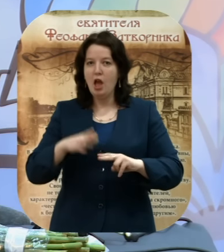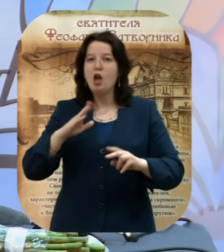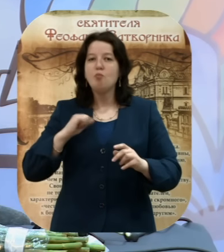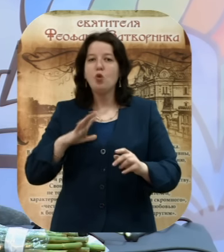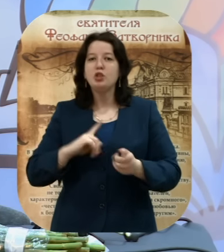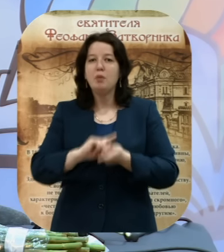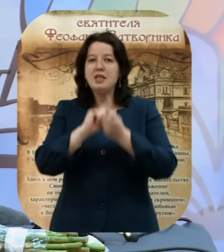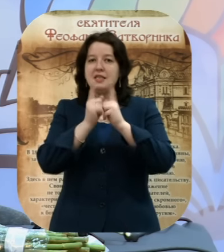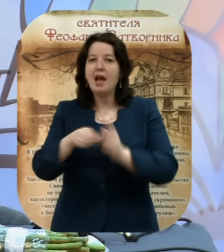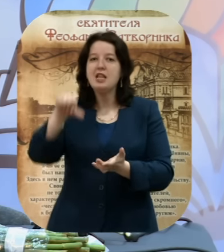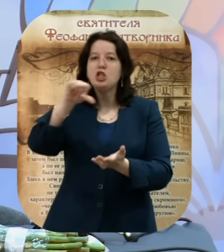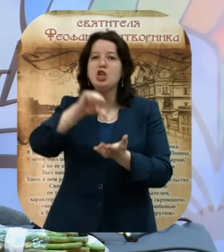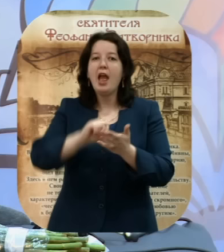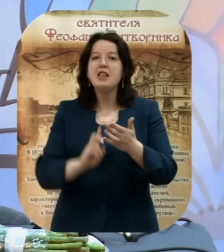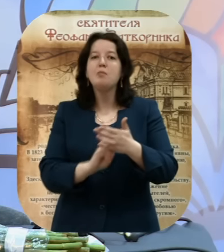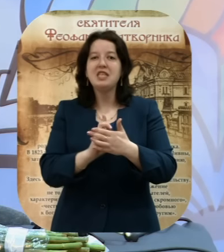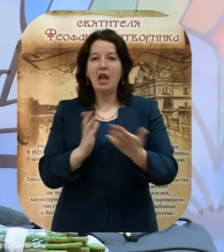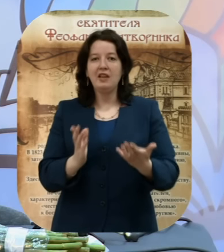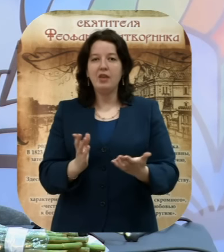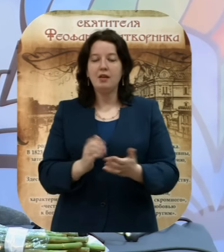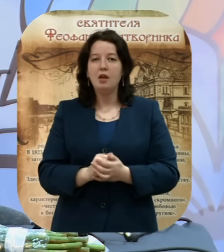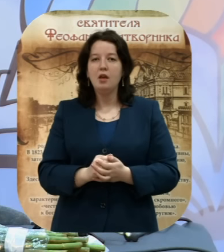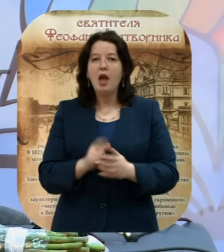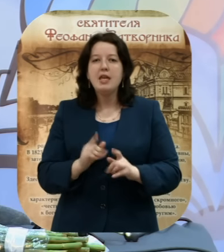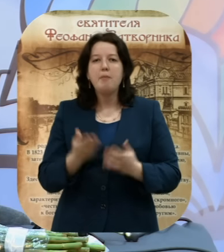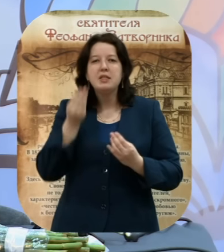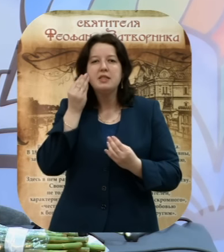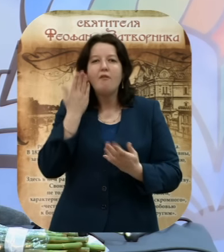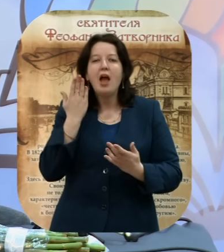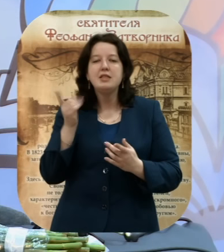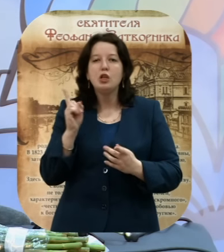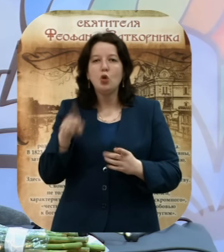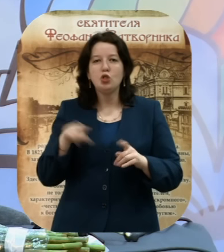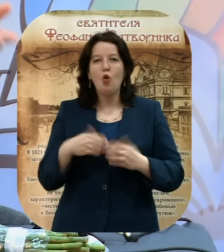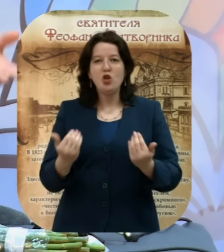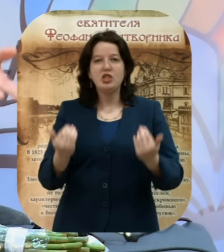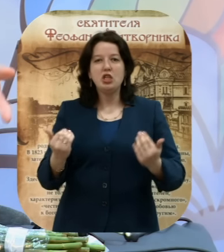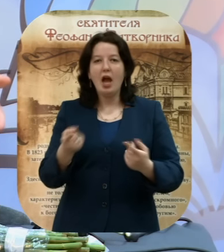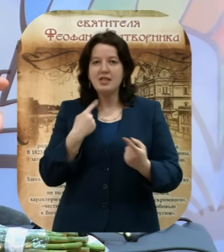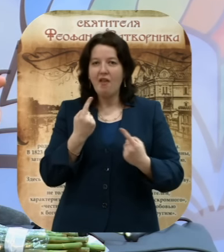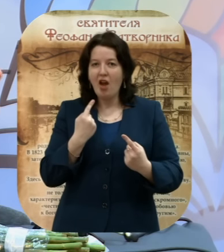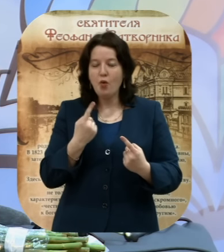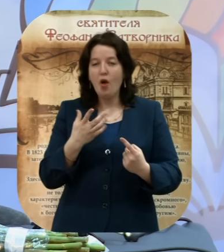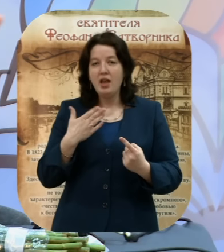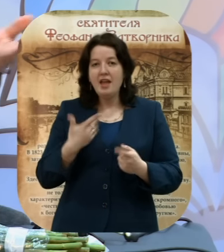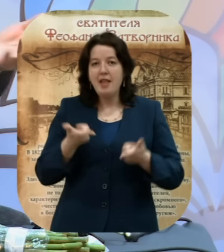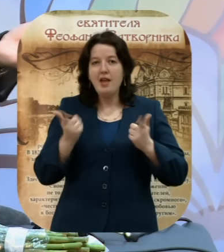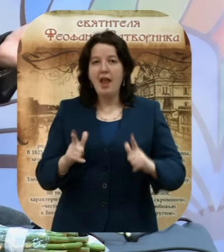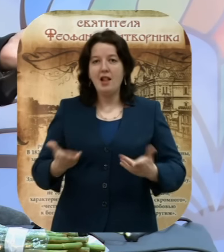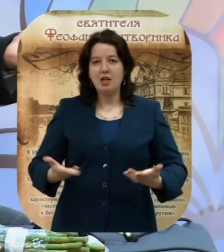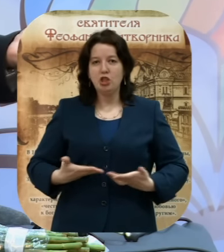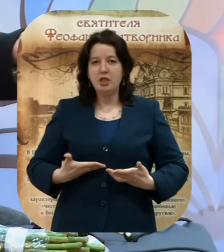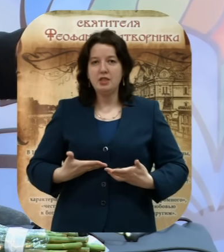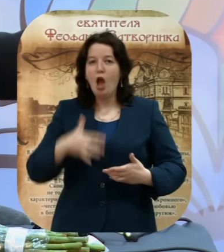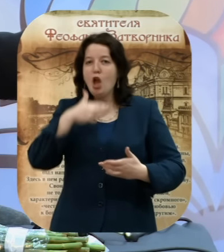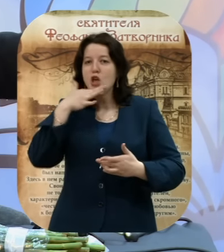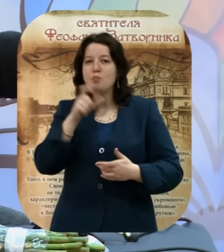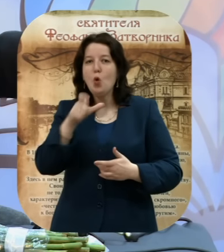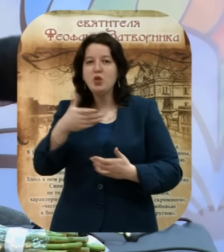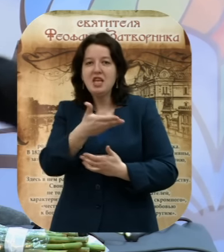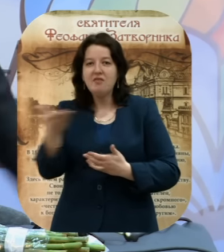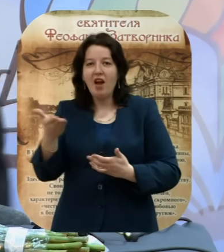членом церкви. И вот представляете, то, что я сейчас говорю, я говорю из реальной жизни, и, может быть, даже многие из вас